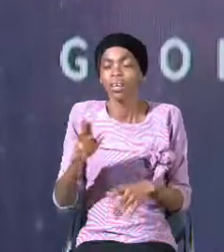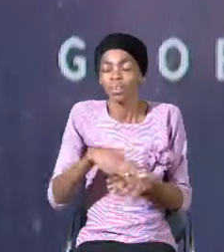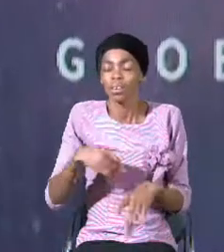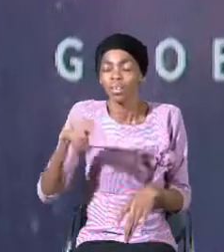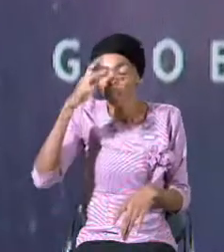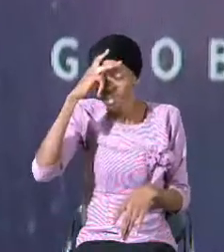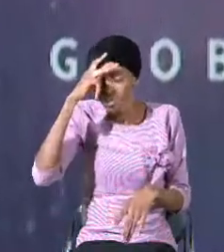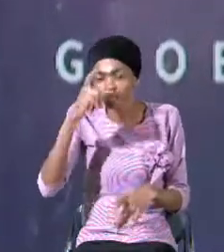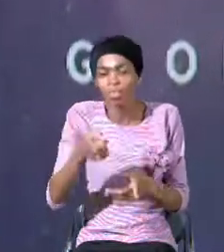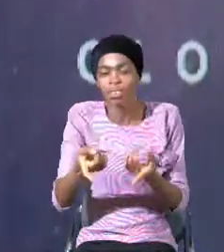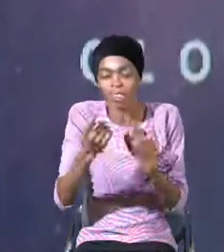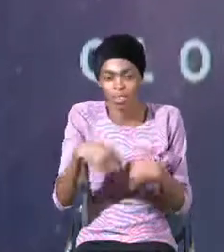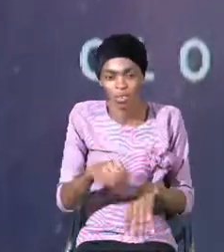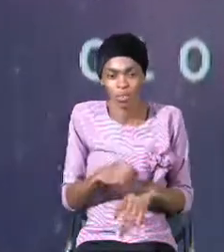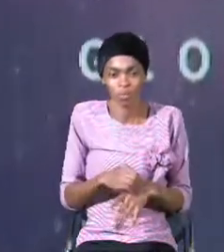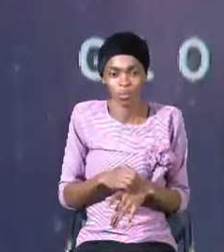Un vieux,